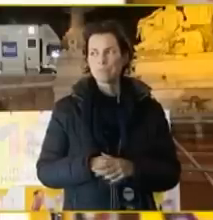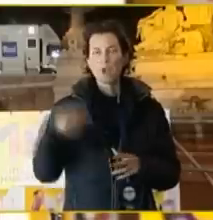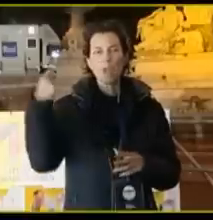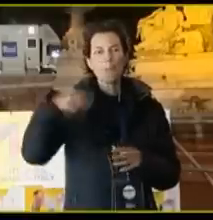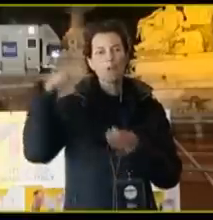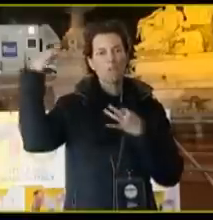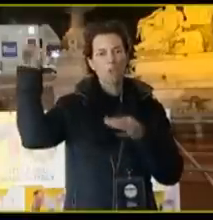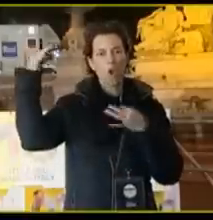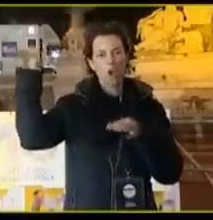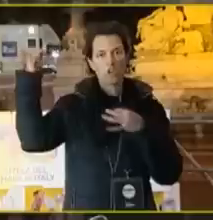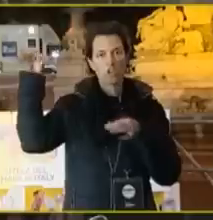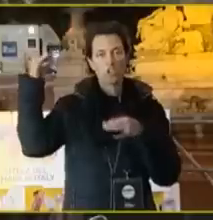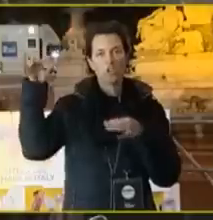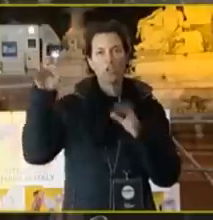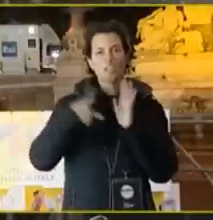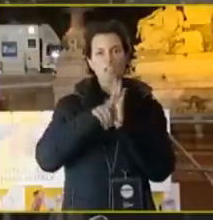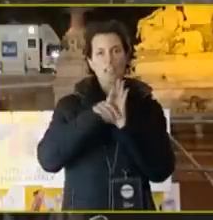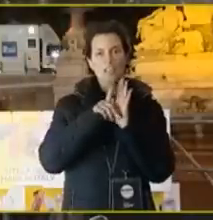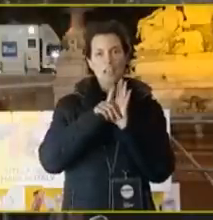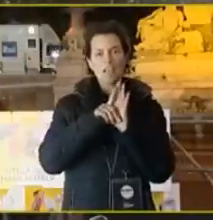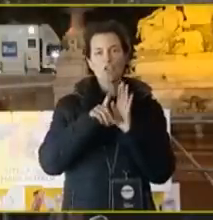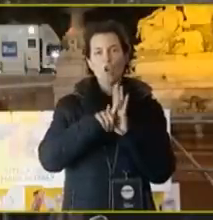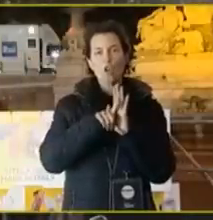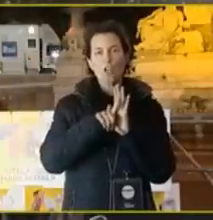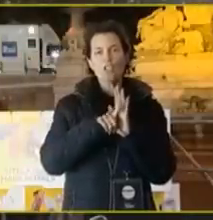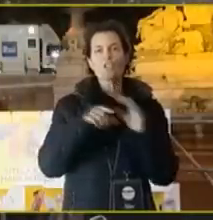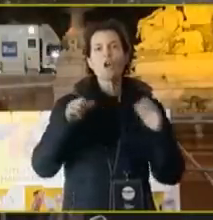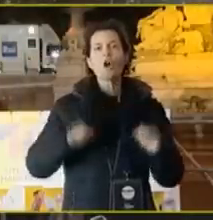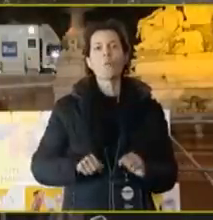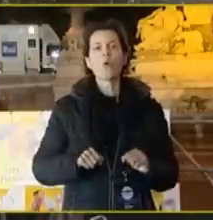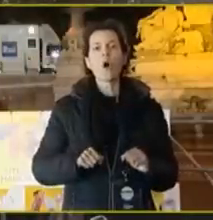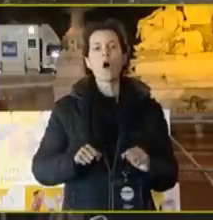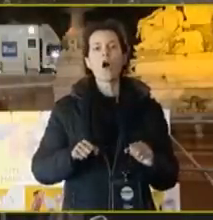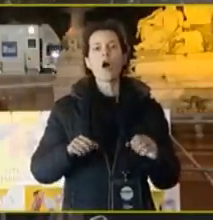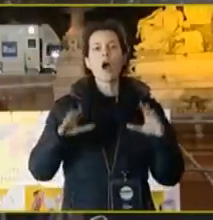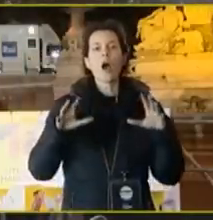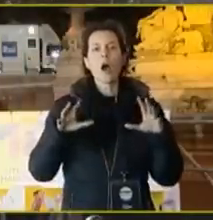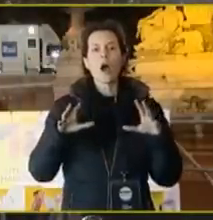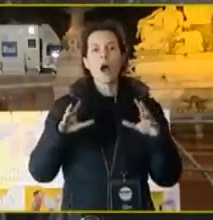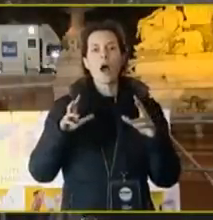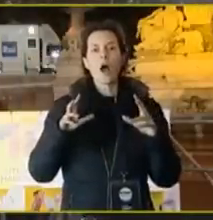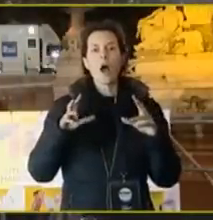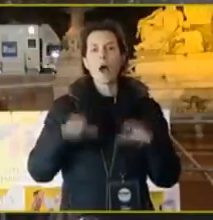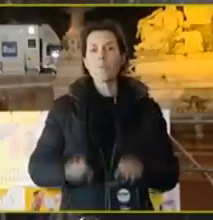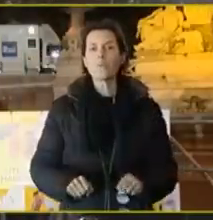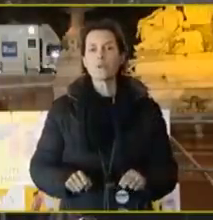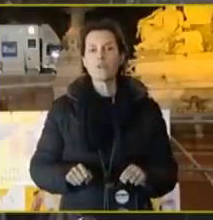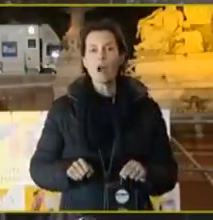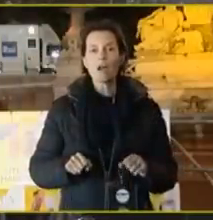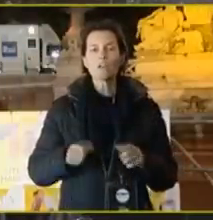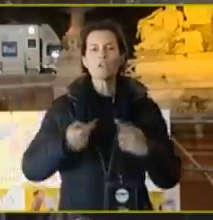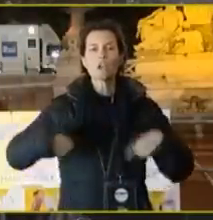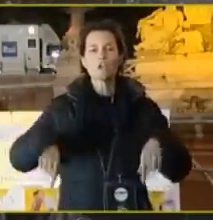Questo decreto potrà essere approvato dal Consiglio dei Ministri che ieri